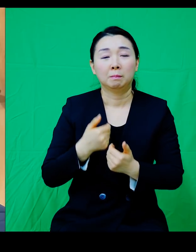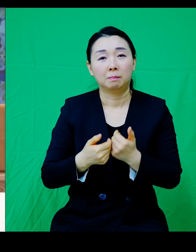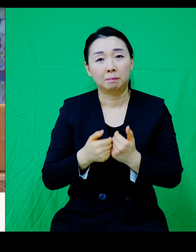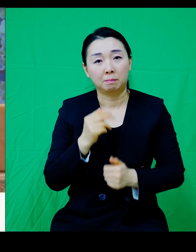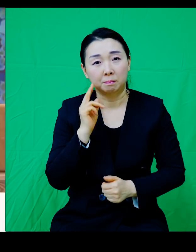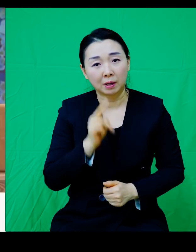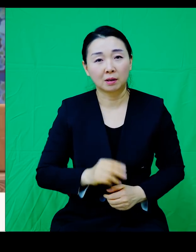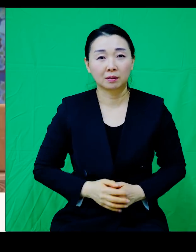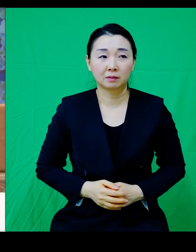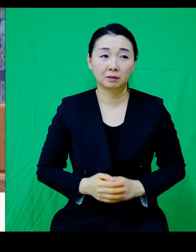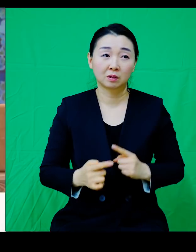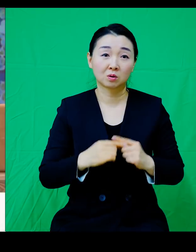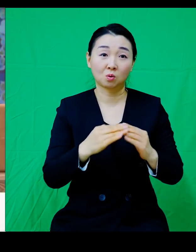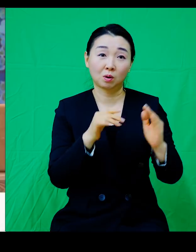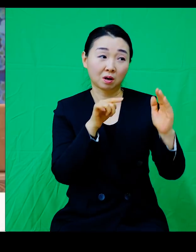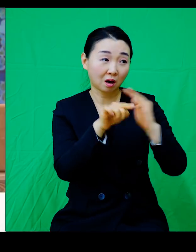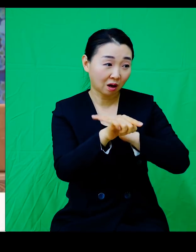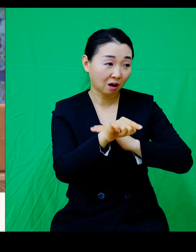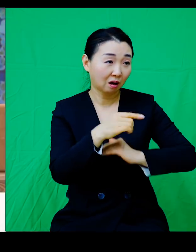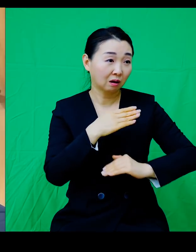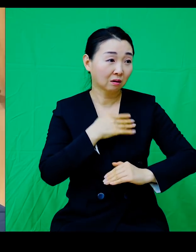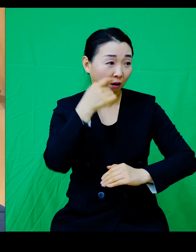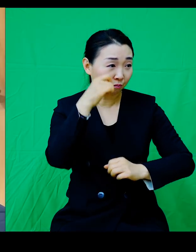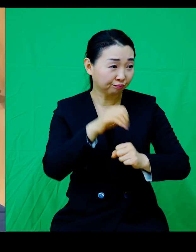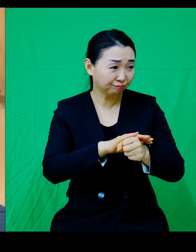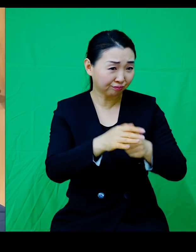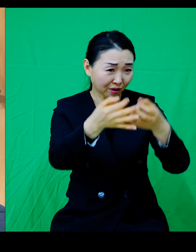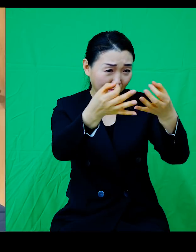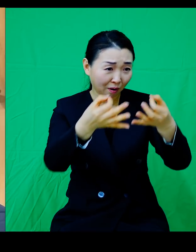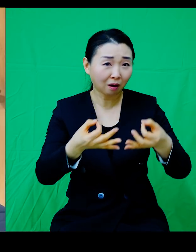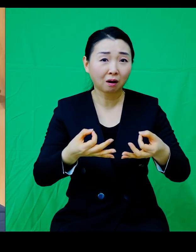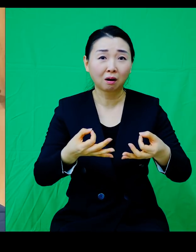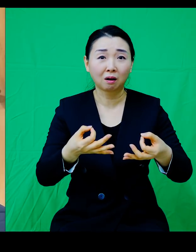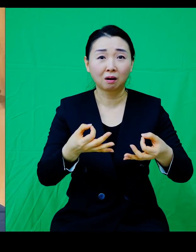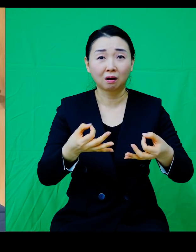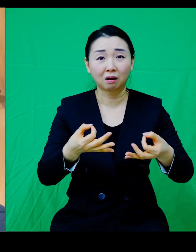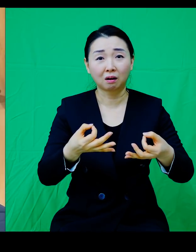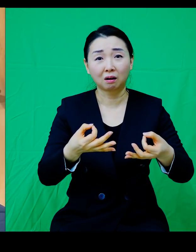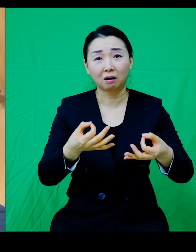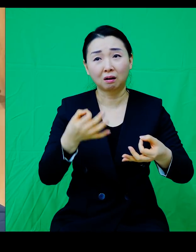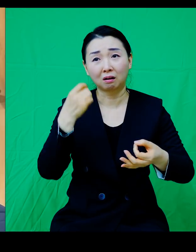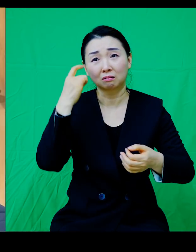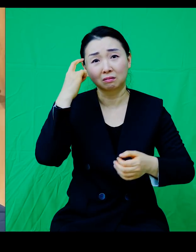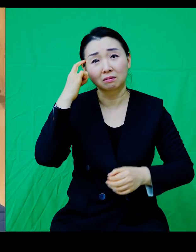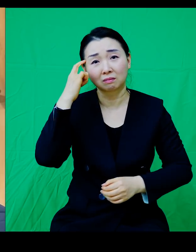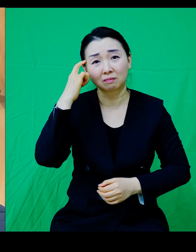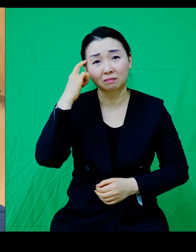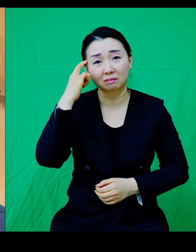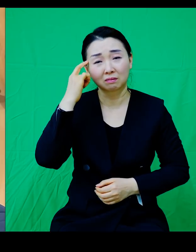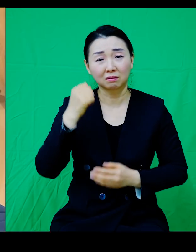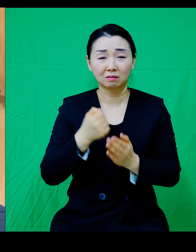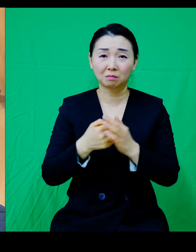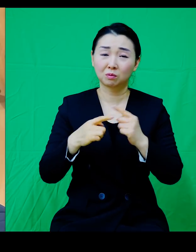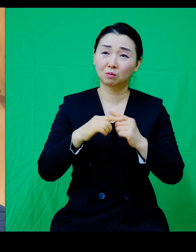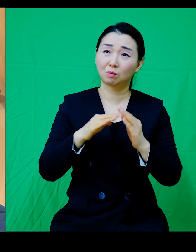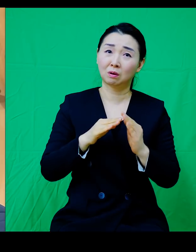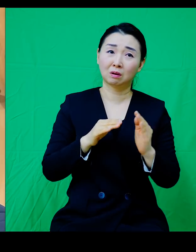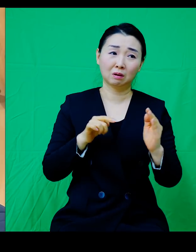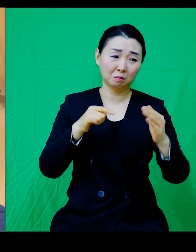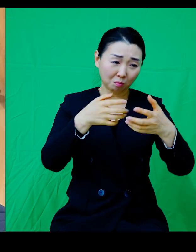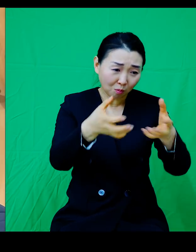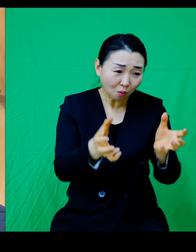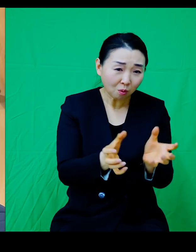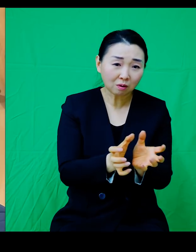말들을 네. 하고 교회에 가도 저를 너무 이렇게 불쌍한 눈빛으로 계속 바라보시는 것 같은 생각이 자꾸 드니까